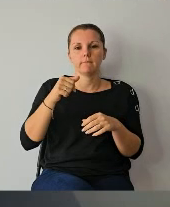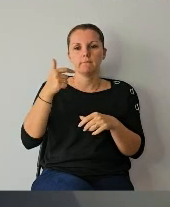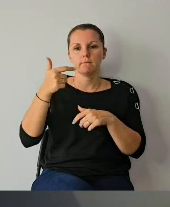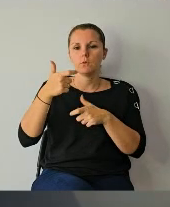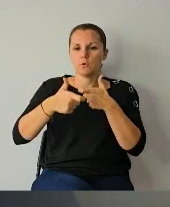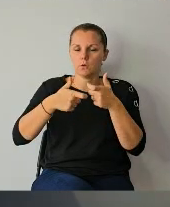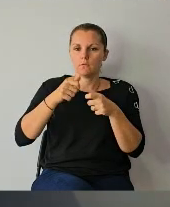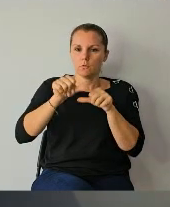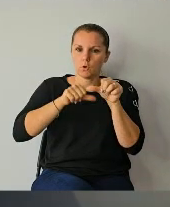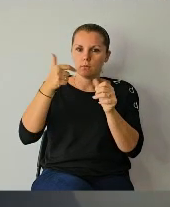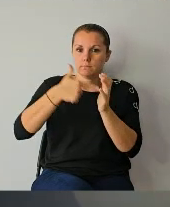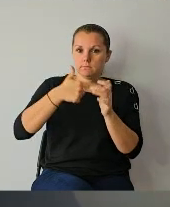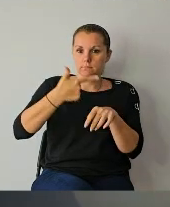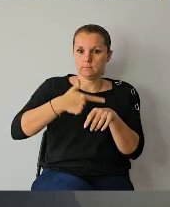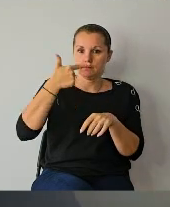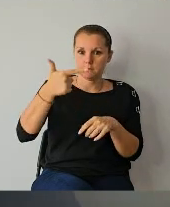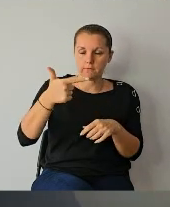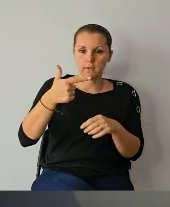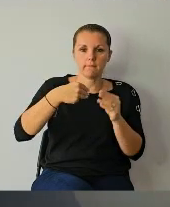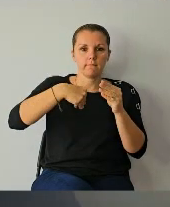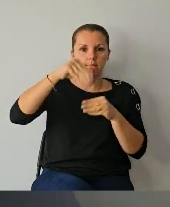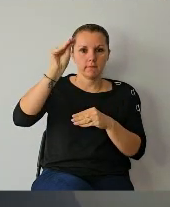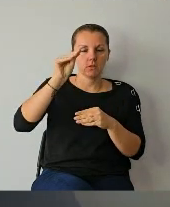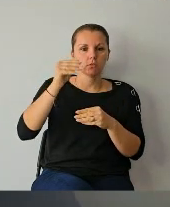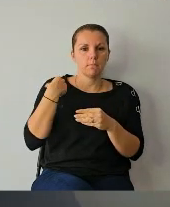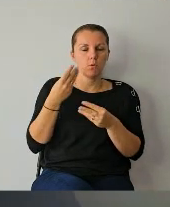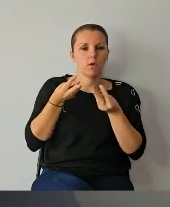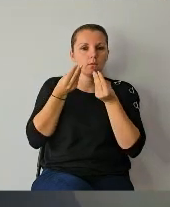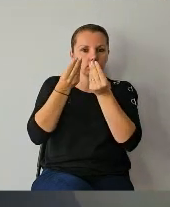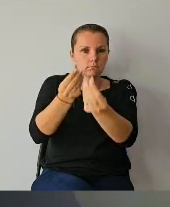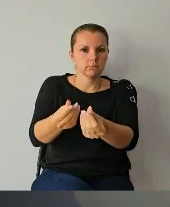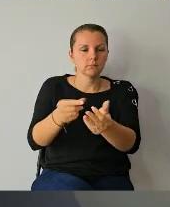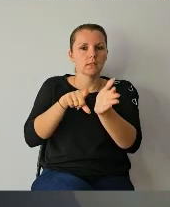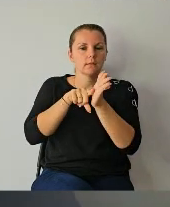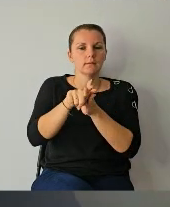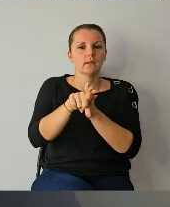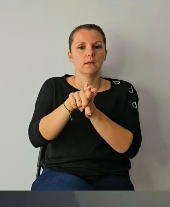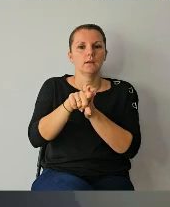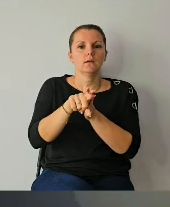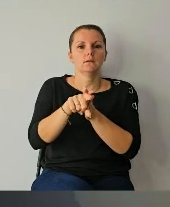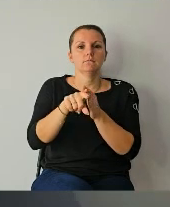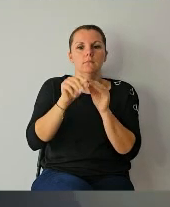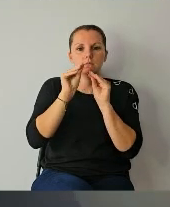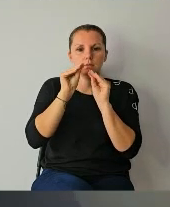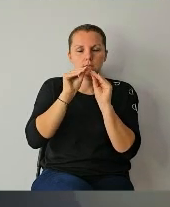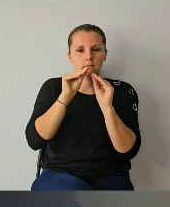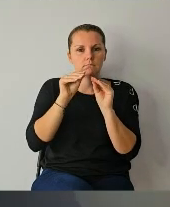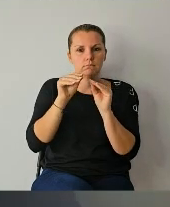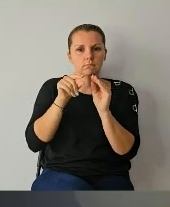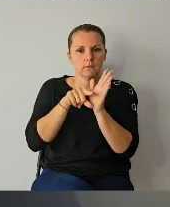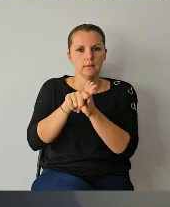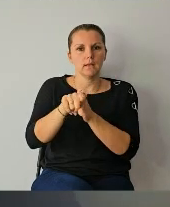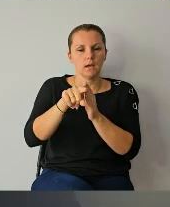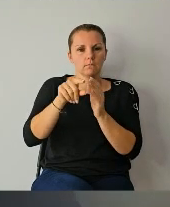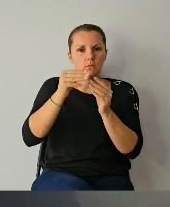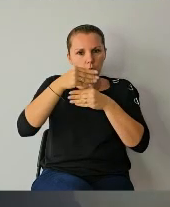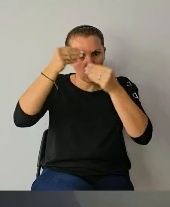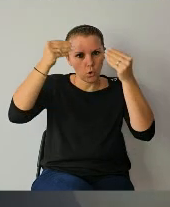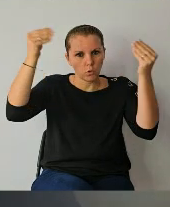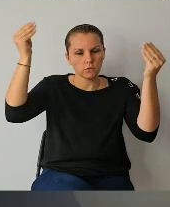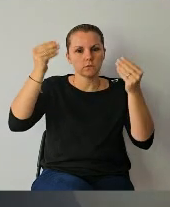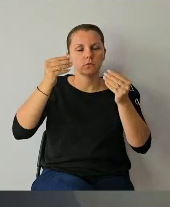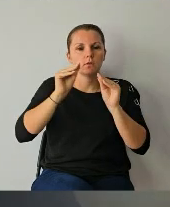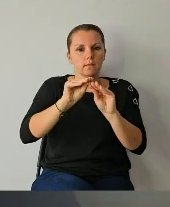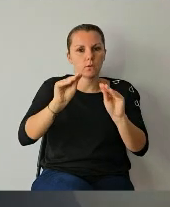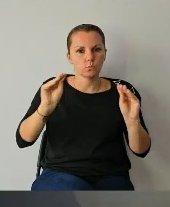roku większa kwota została przekazana na doskonalenie nauczycieli zgodnie z